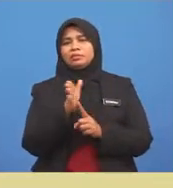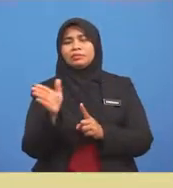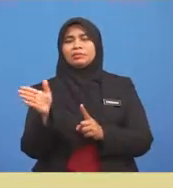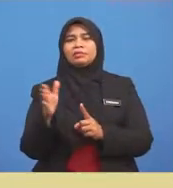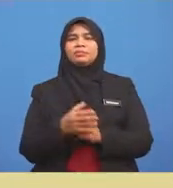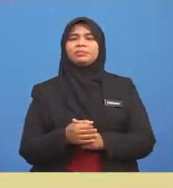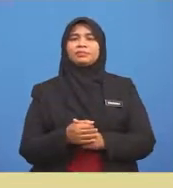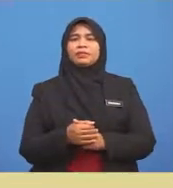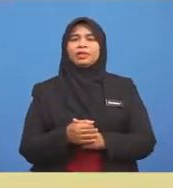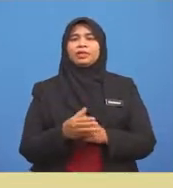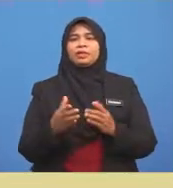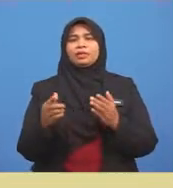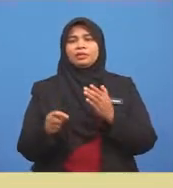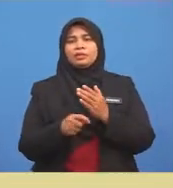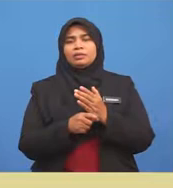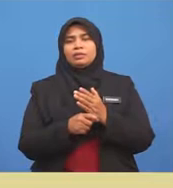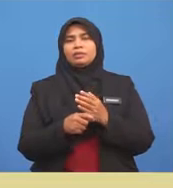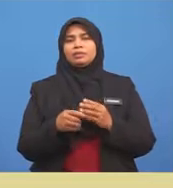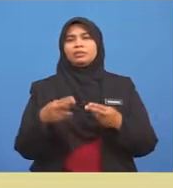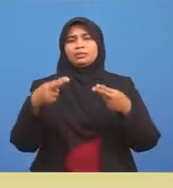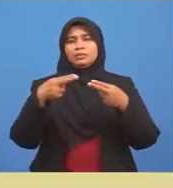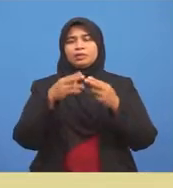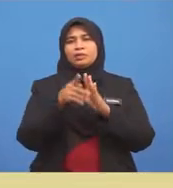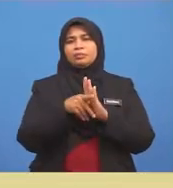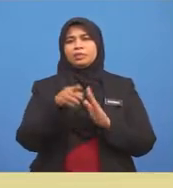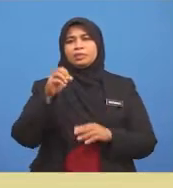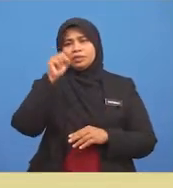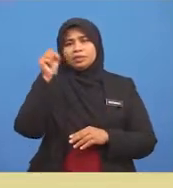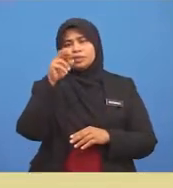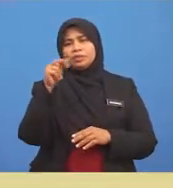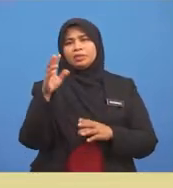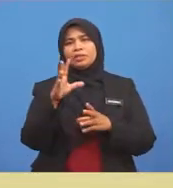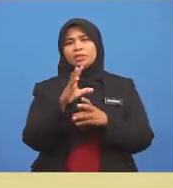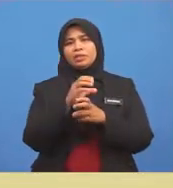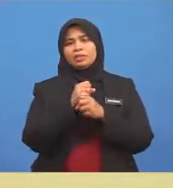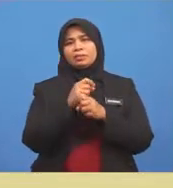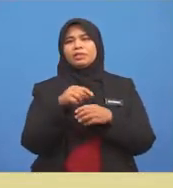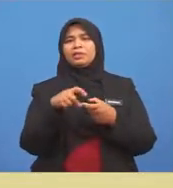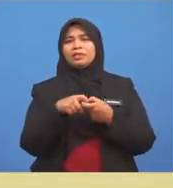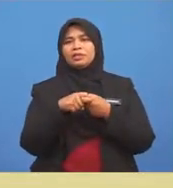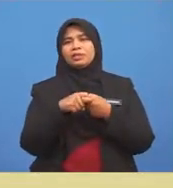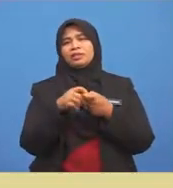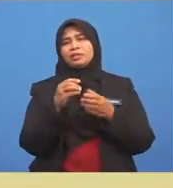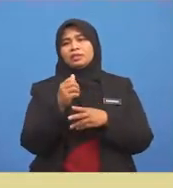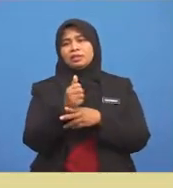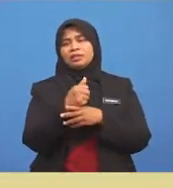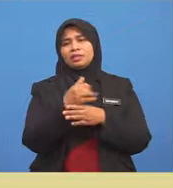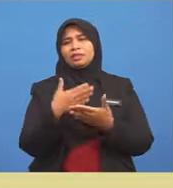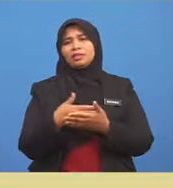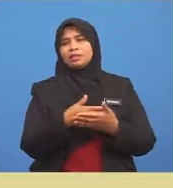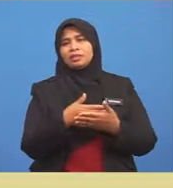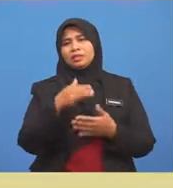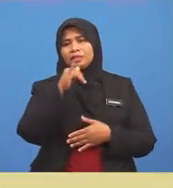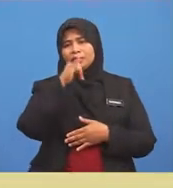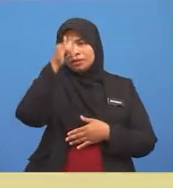menyeleweng. Tambahan pula, hubungan silaturahim dapat dieratkan antara anak yatim